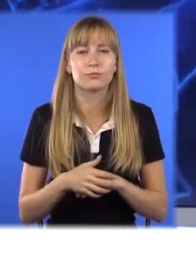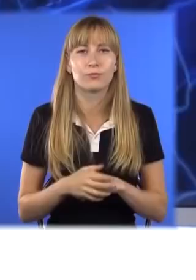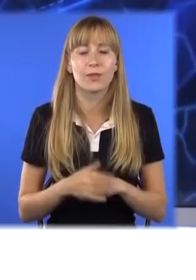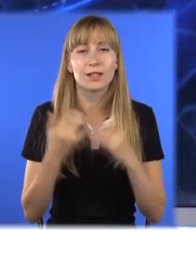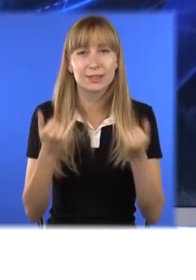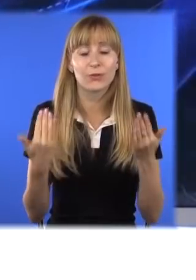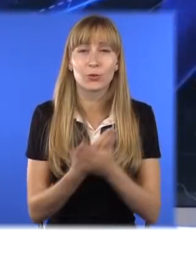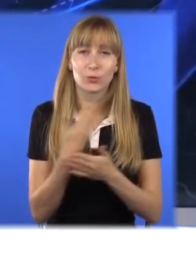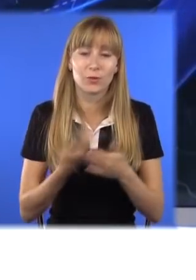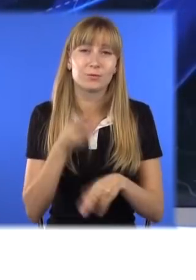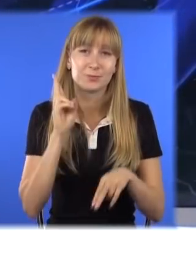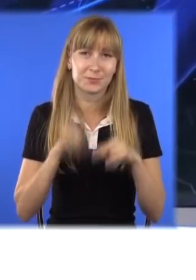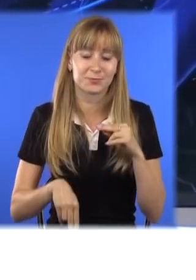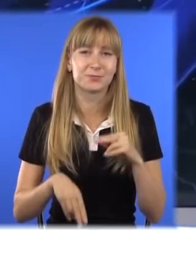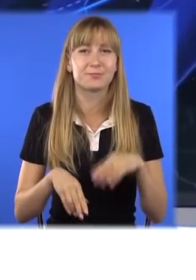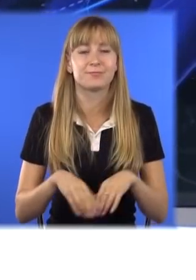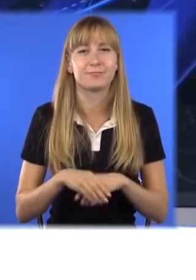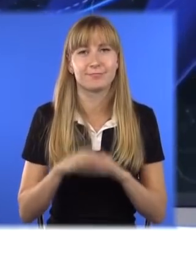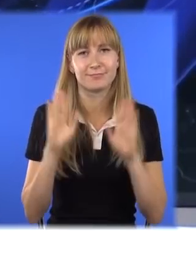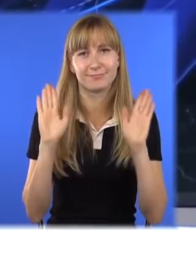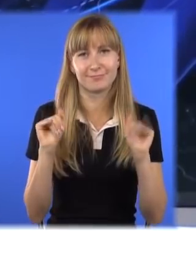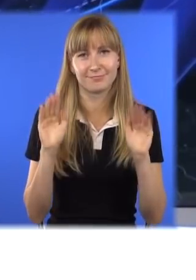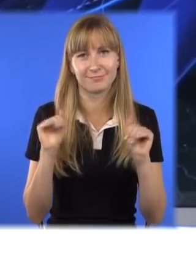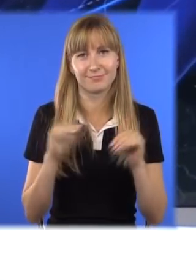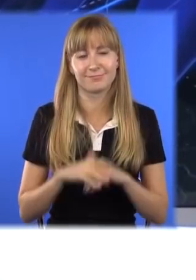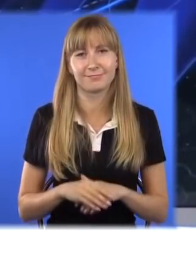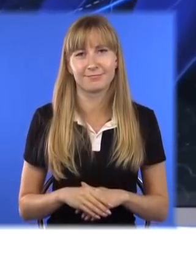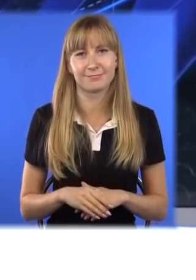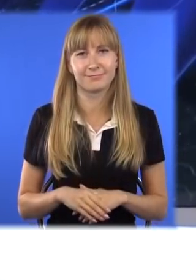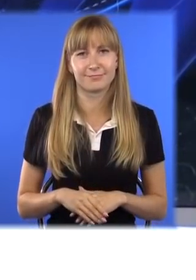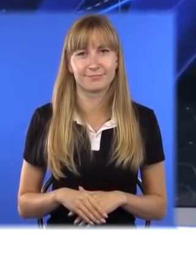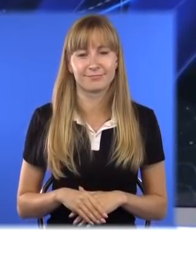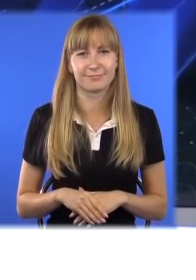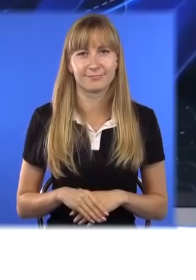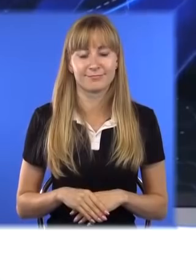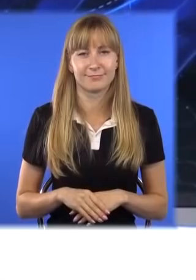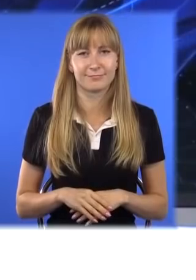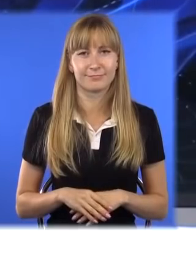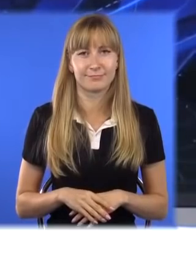крапку. У студії працювала Наталя Болдинська. Гарних вам новин і до зустрічі.